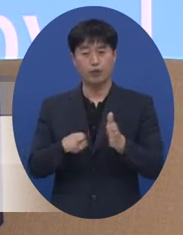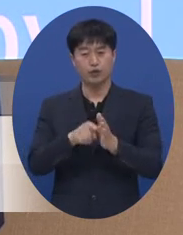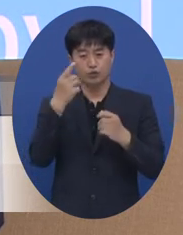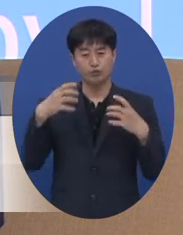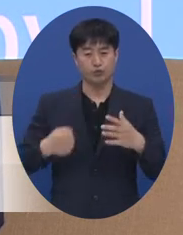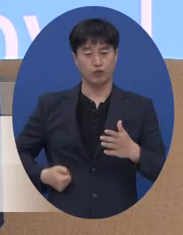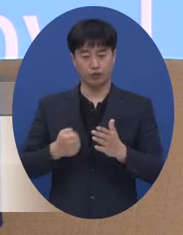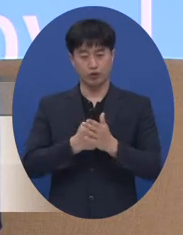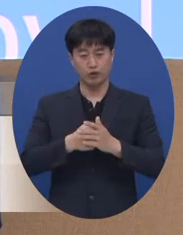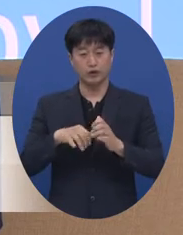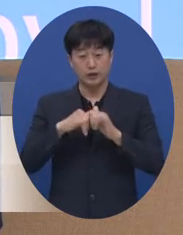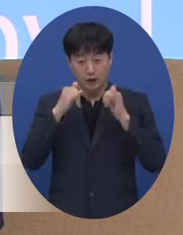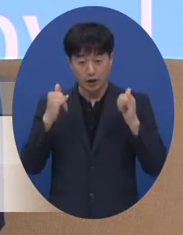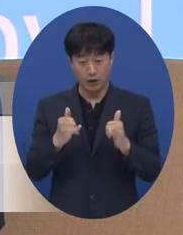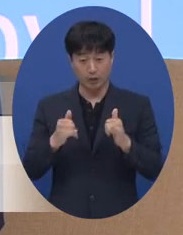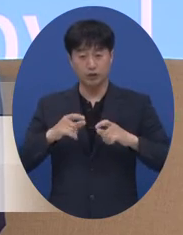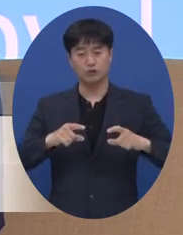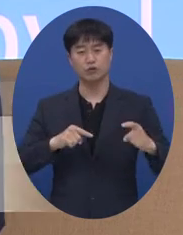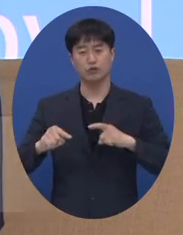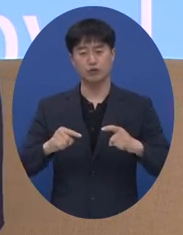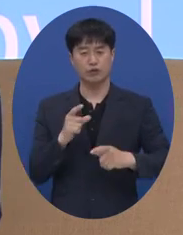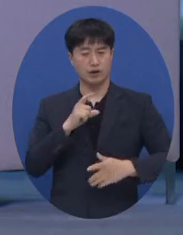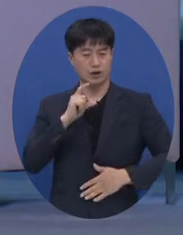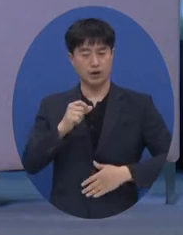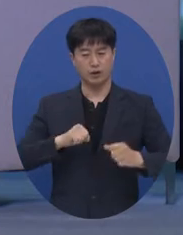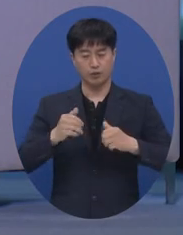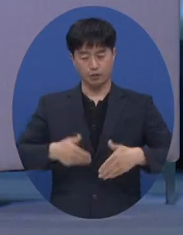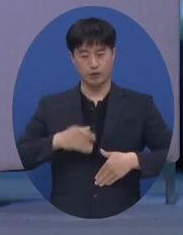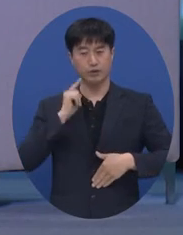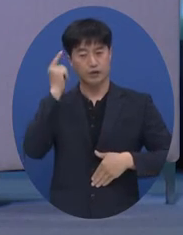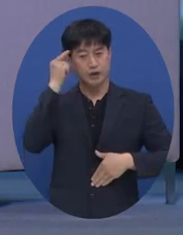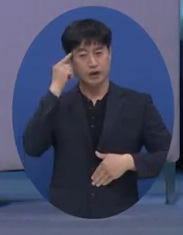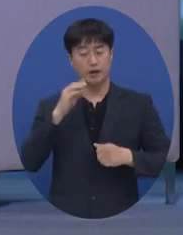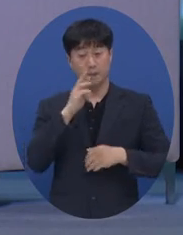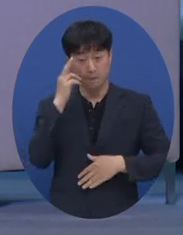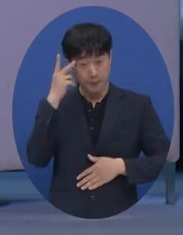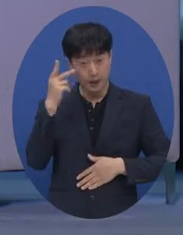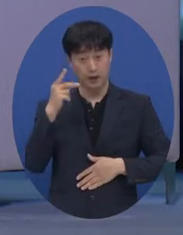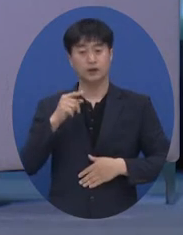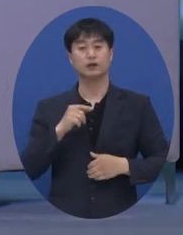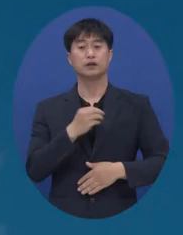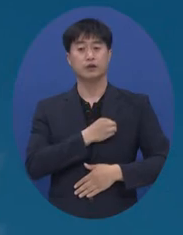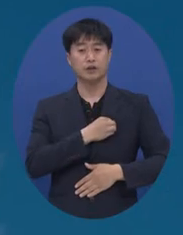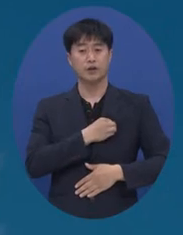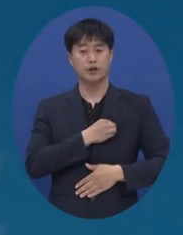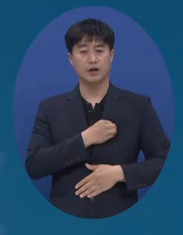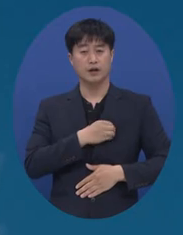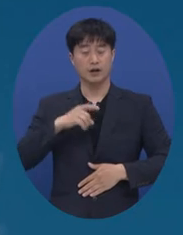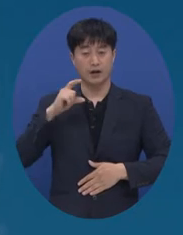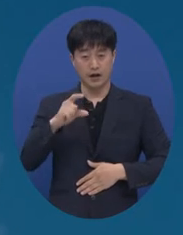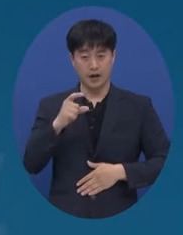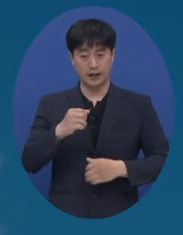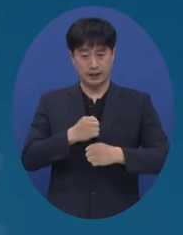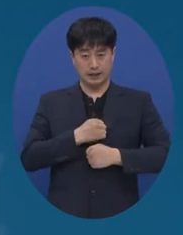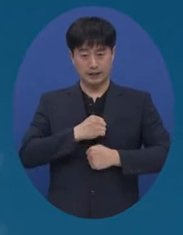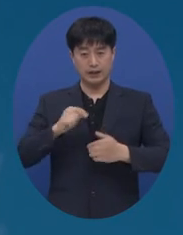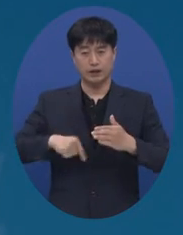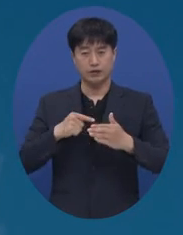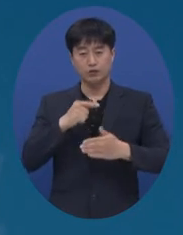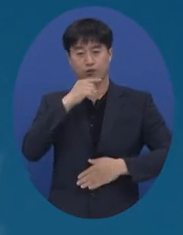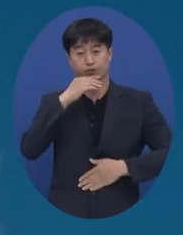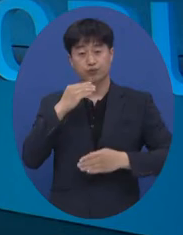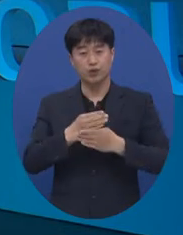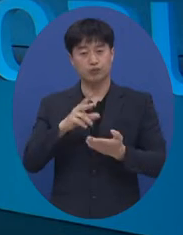지자체에 보다 더 강력한 행동이 필요하다고 생각합니다. 박재원 의원은 한미동맹의 튼튼한 안보 속에 북한 문제를